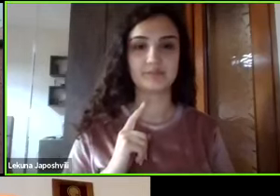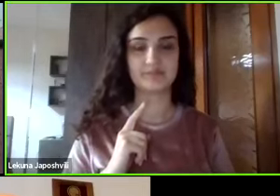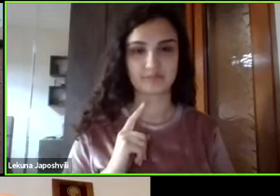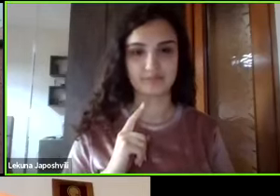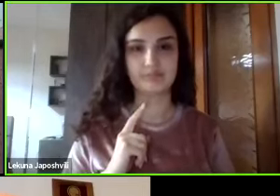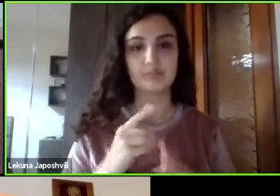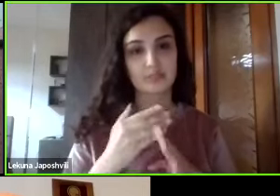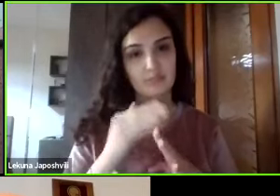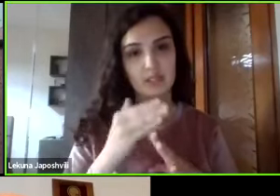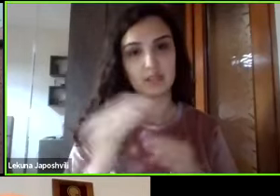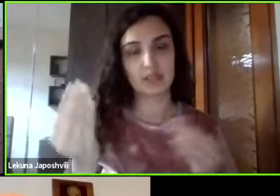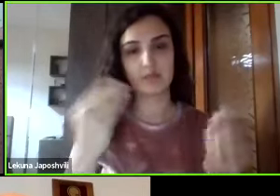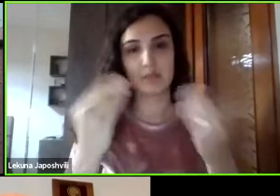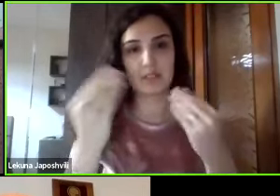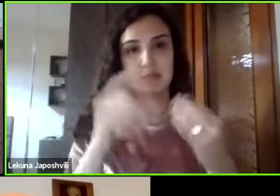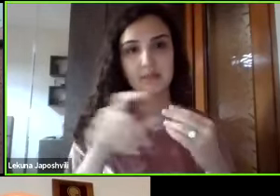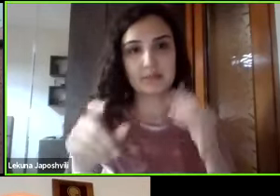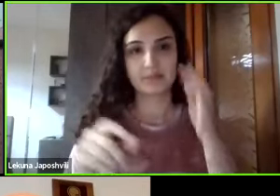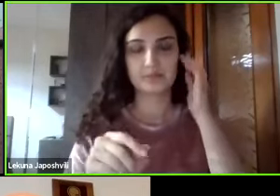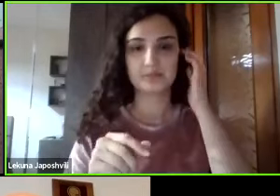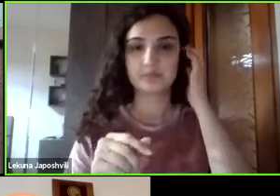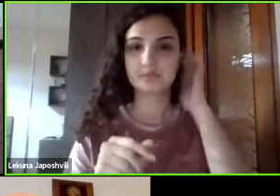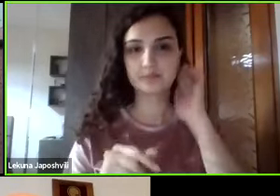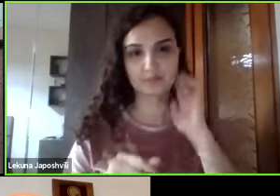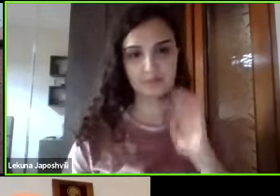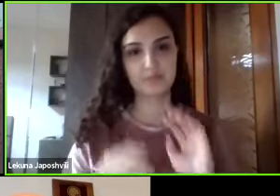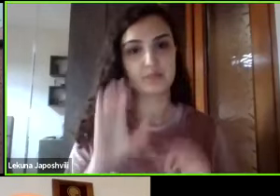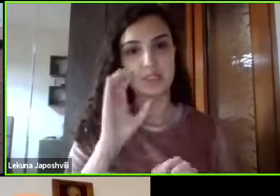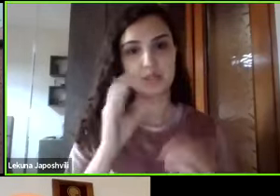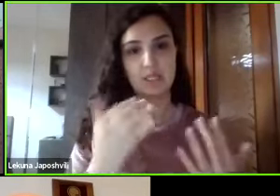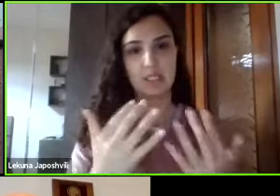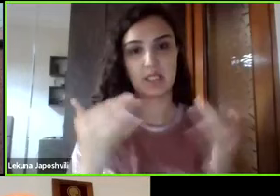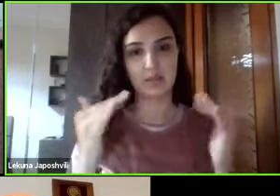ველოდებით, ნელ-ნელა გვემატებიან, მას რომ გვემატებიან მსმენელები.